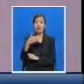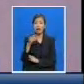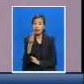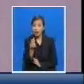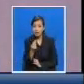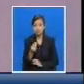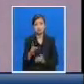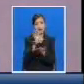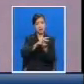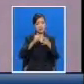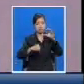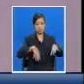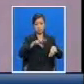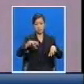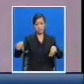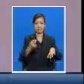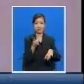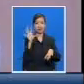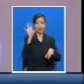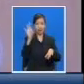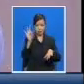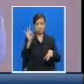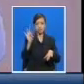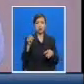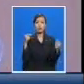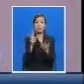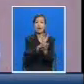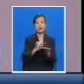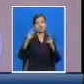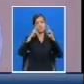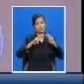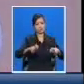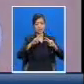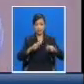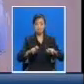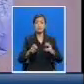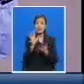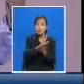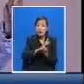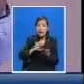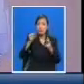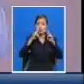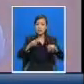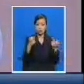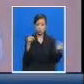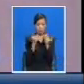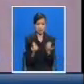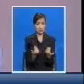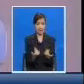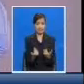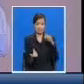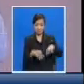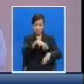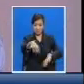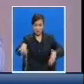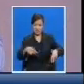ยาลัยโดยมหาวิทยาลัยวิจัยแห่งชาติก็คือการยกระดับมหาวิทยาลัยที่เรามีปัจจุบันที่มีศักยภาพ